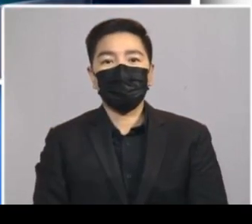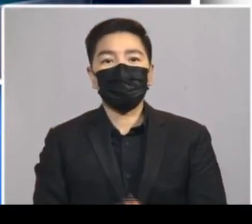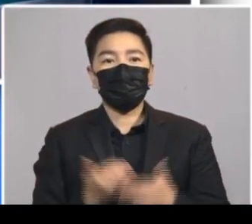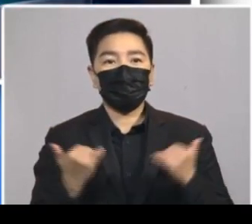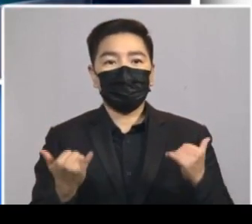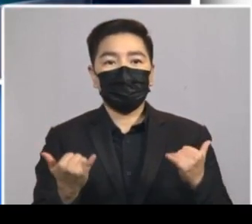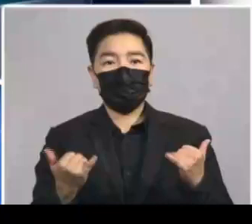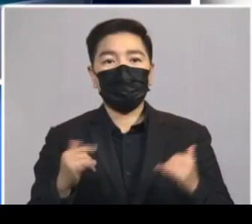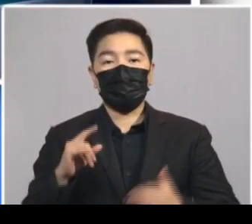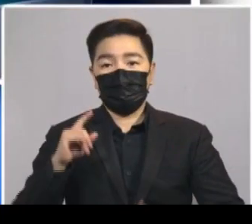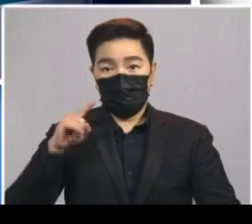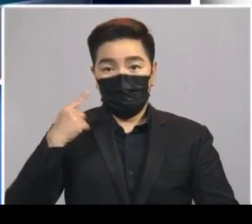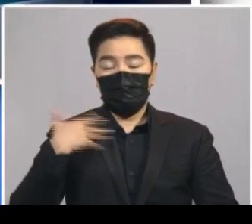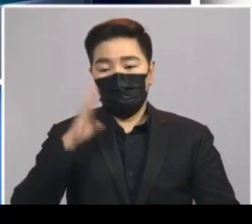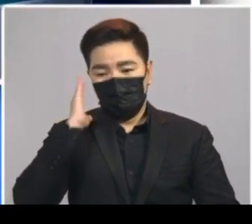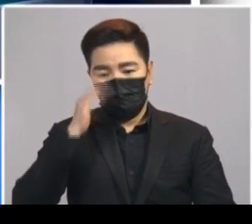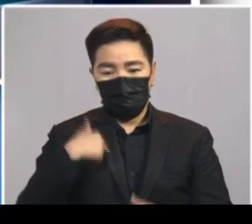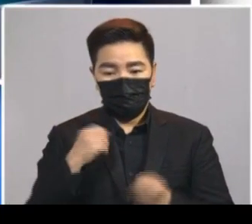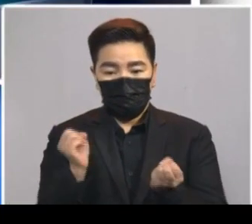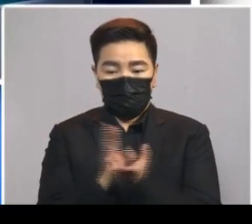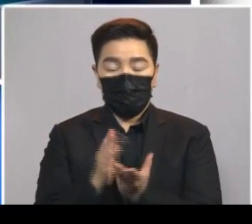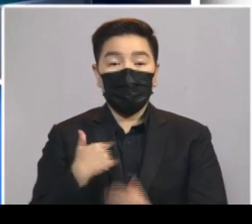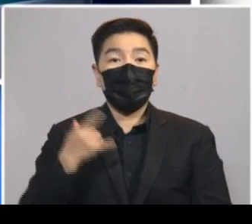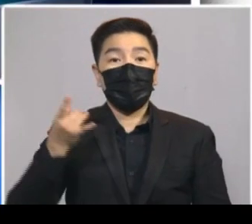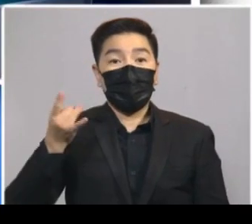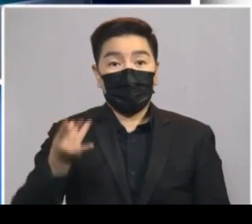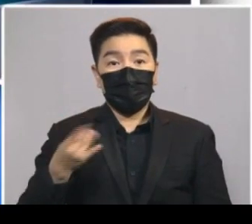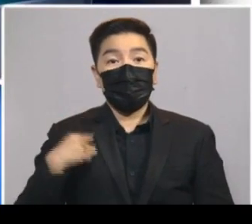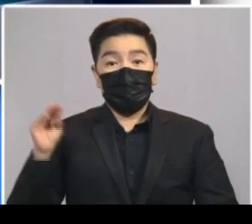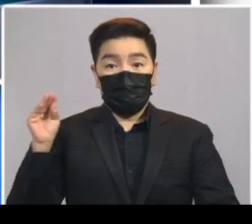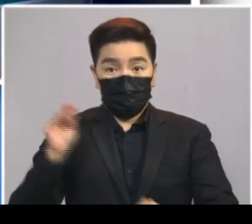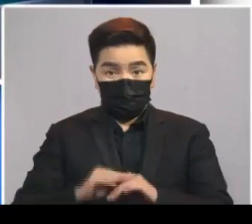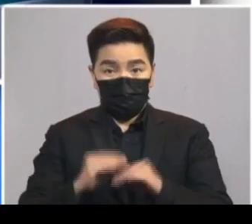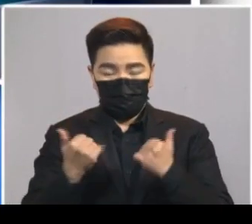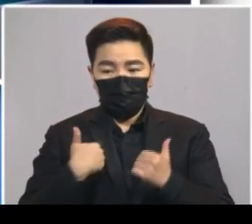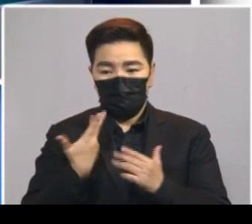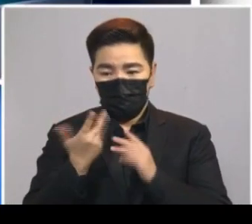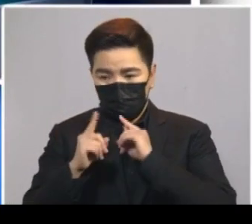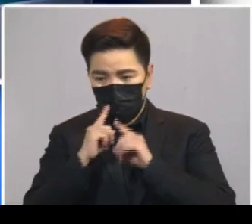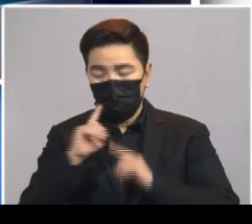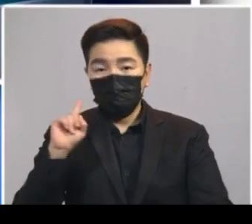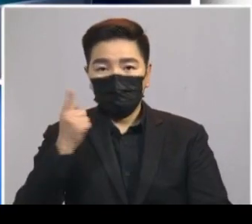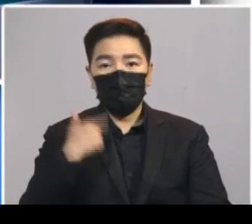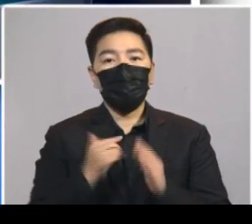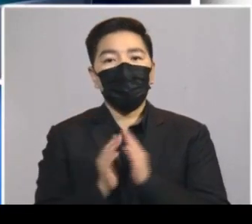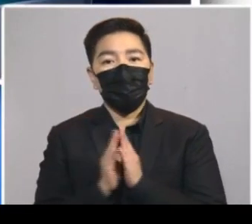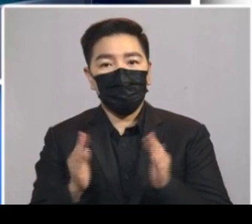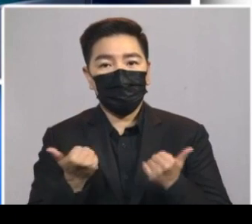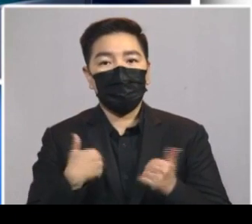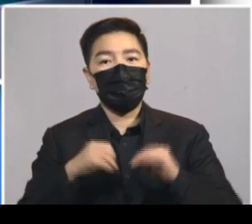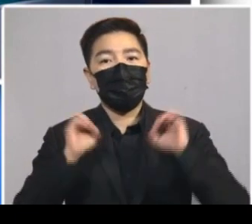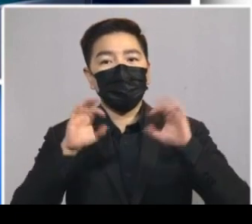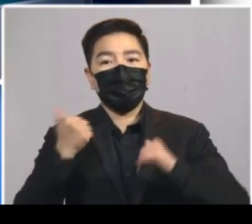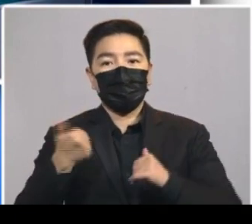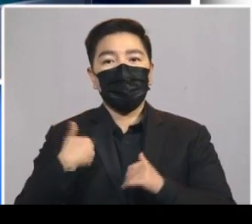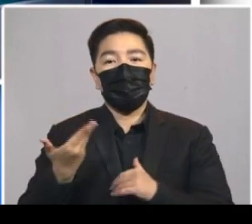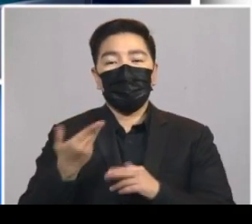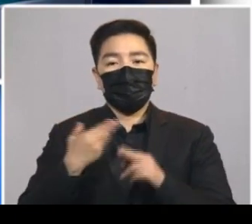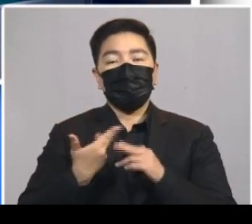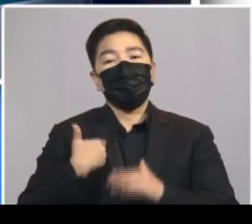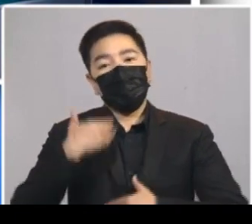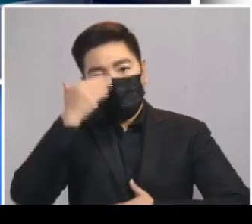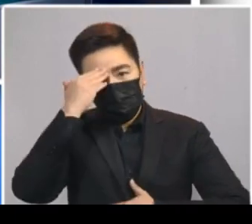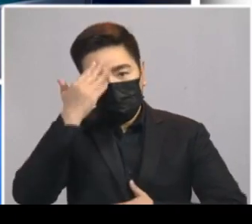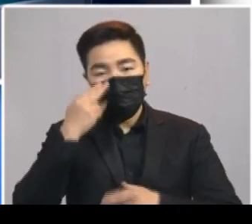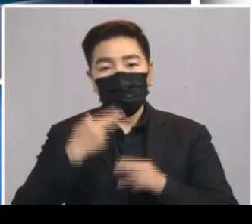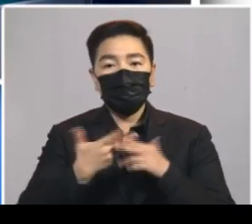แค่นี้ก่อนนะฮะแล้วเดี๋ยวถ้ามีสถานการณ์อะไรที่เพิ่มเติมมาขนาดนี้เดี๋ยวเราค่อยคุยกันใหม่นะครับอาจารย์ขอบคุณมากๆเลยฮะ ขอบคุณค่ะอาจารย์ ยินดีครับ